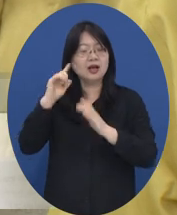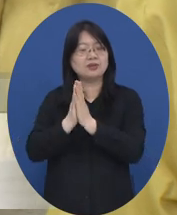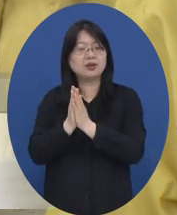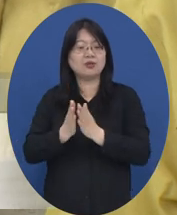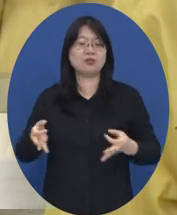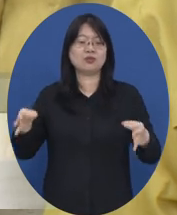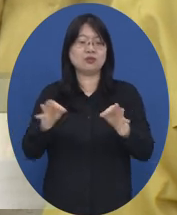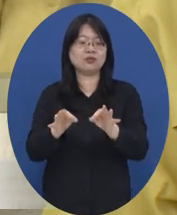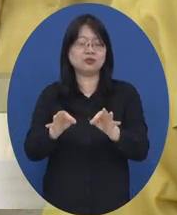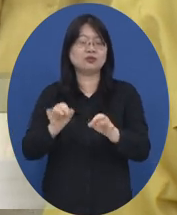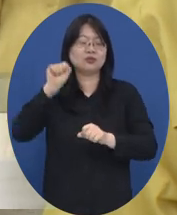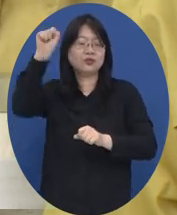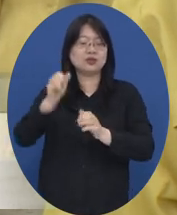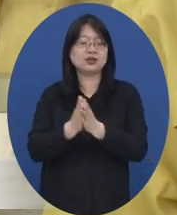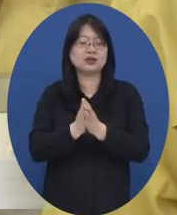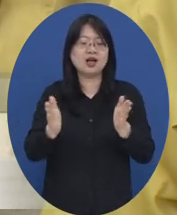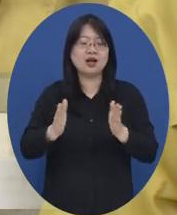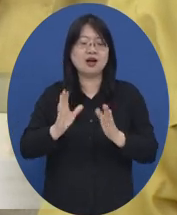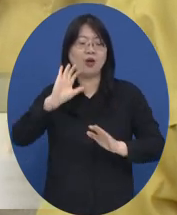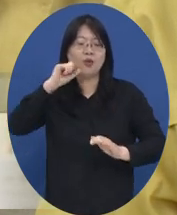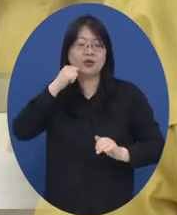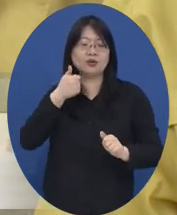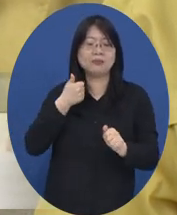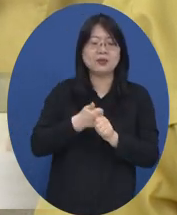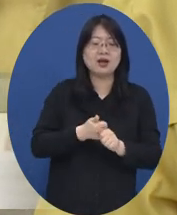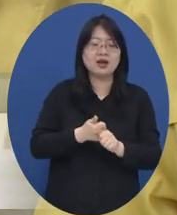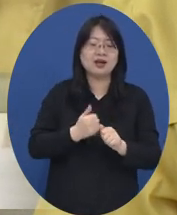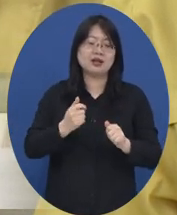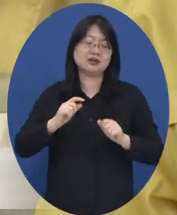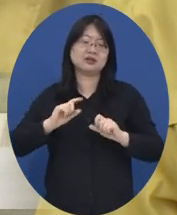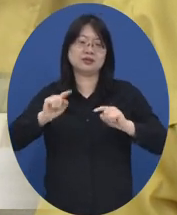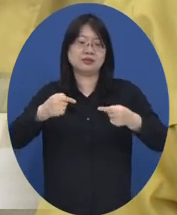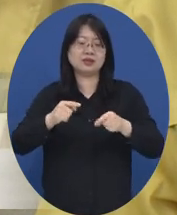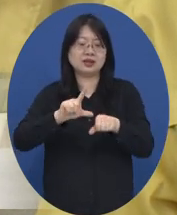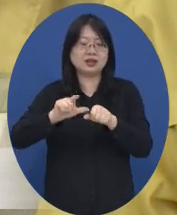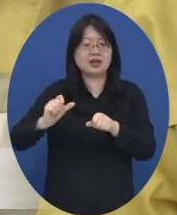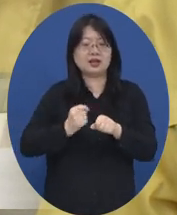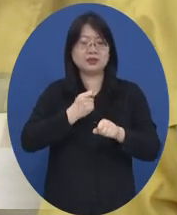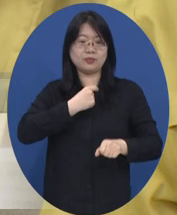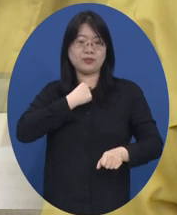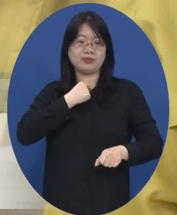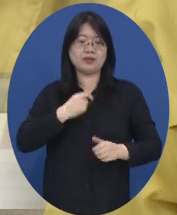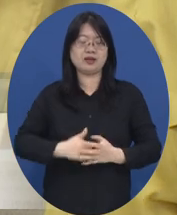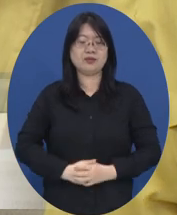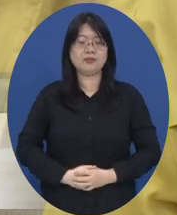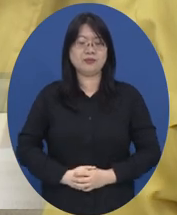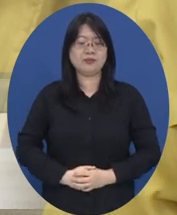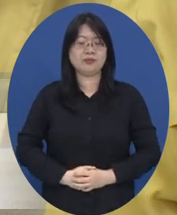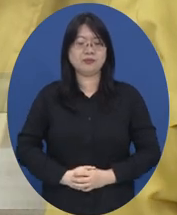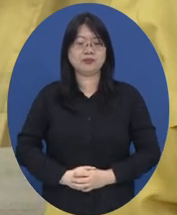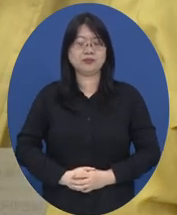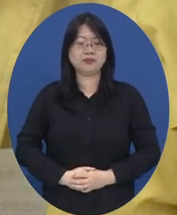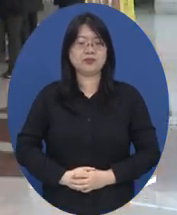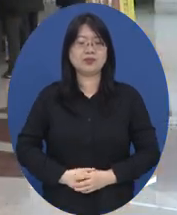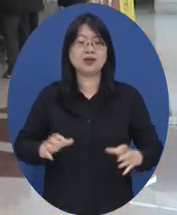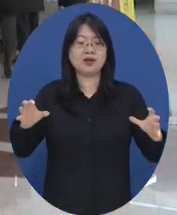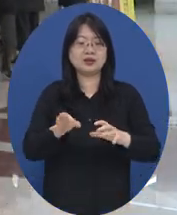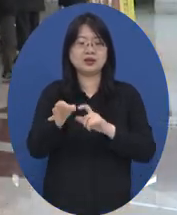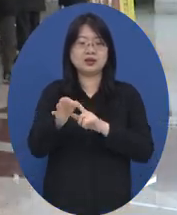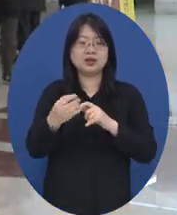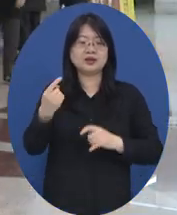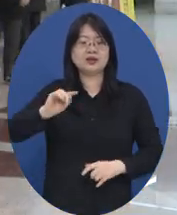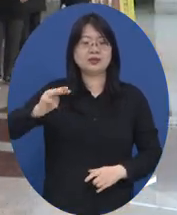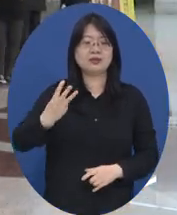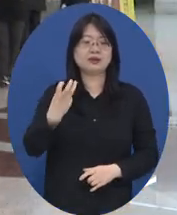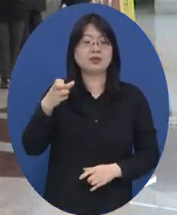등이 자발적으로 모금운동을 전개하고 국난 극복에 참여하는 계기가 되기를 기원합니다.